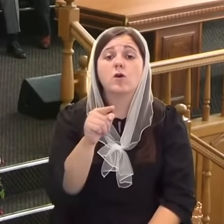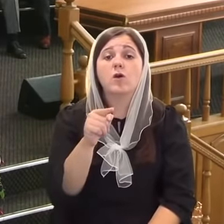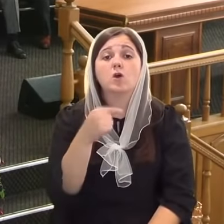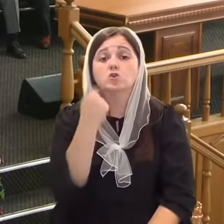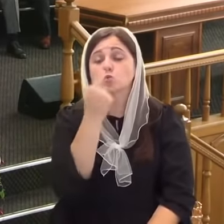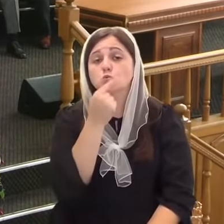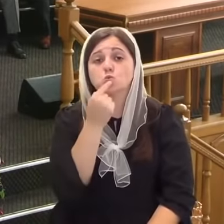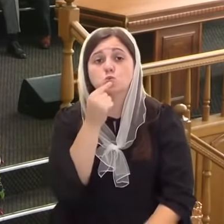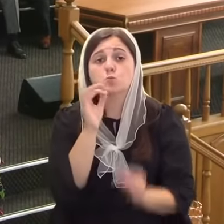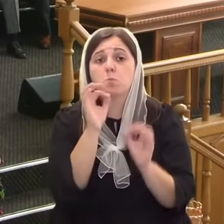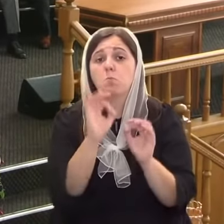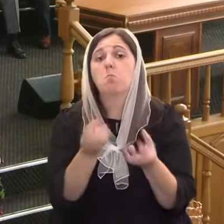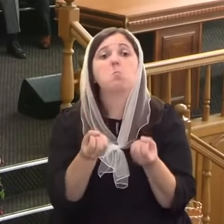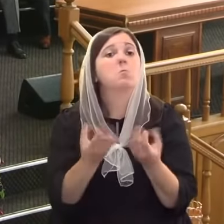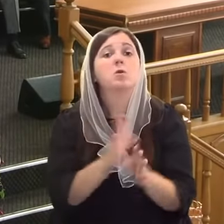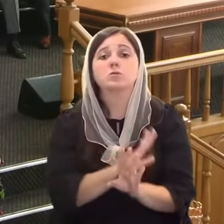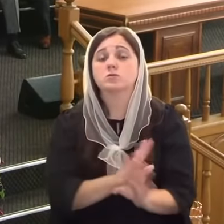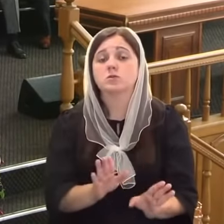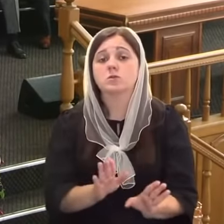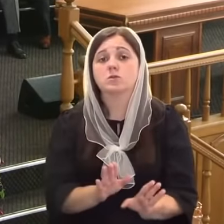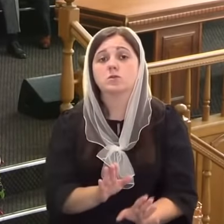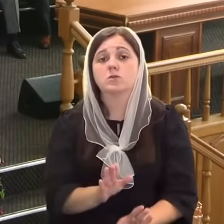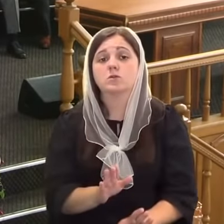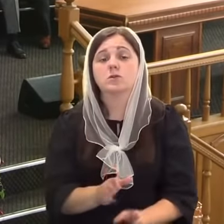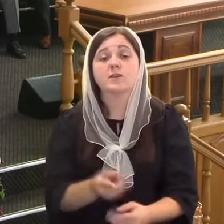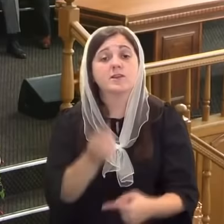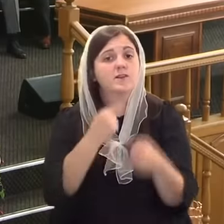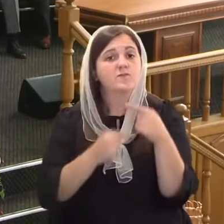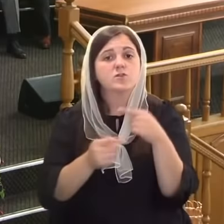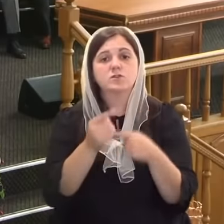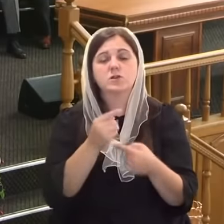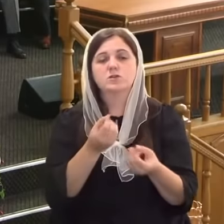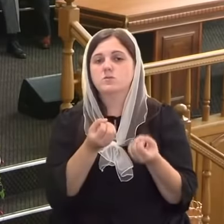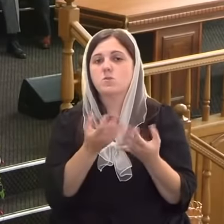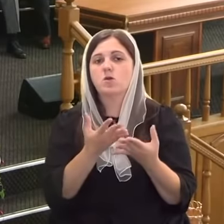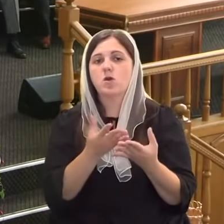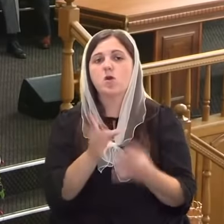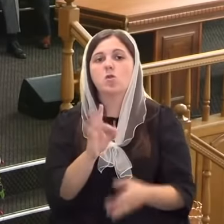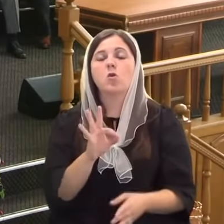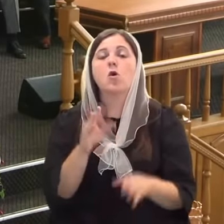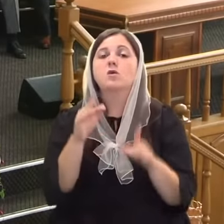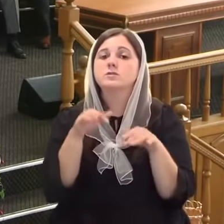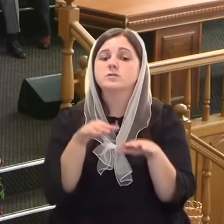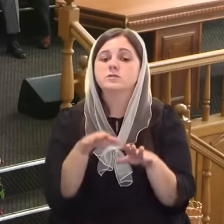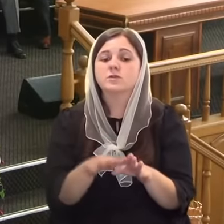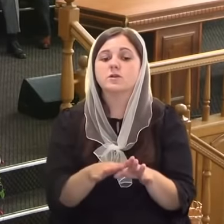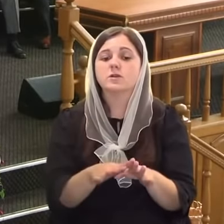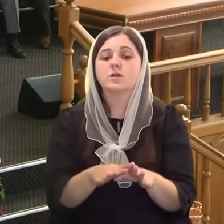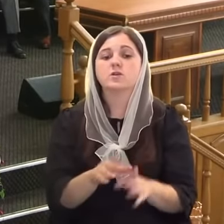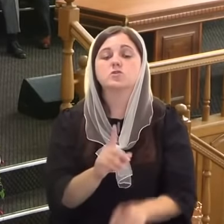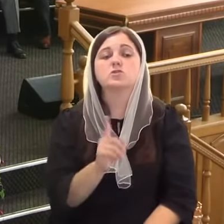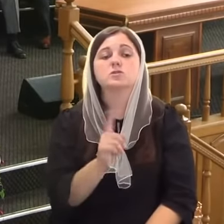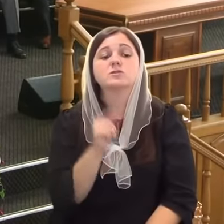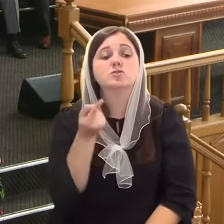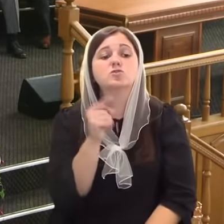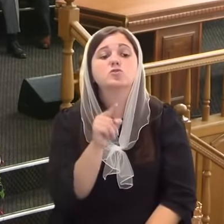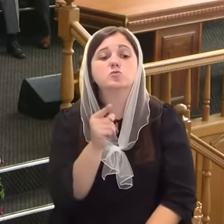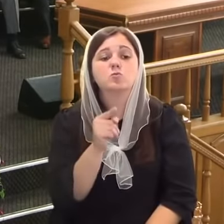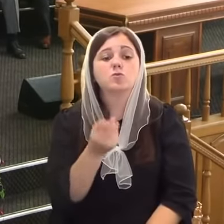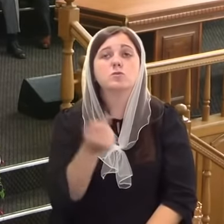из уст моих тщетно. И не возвращается тщетным, но оно делает то, для чего я послал его, слава